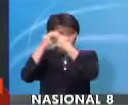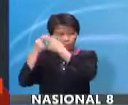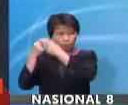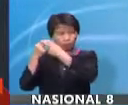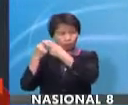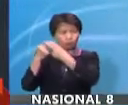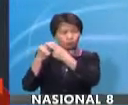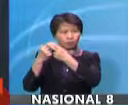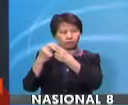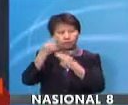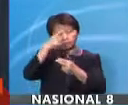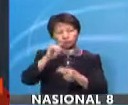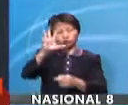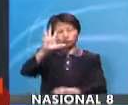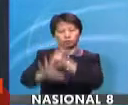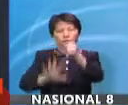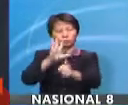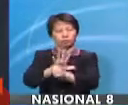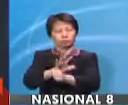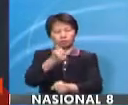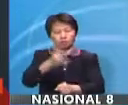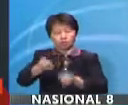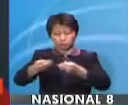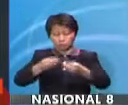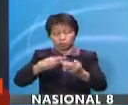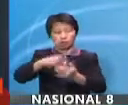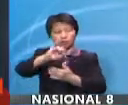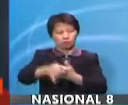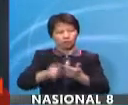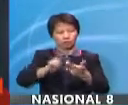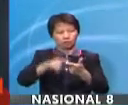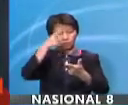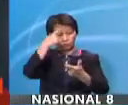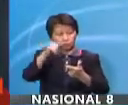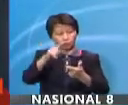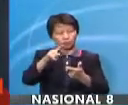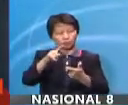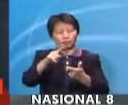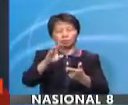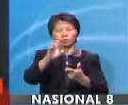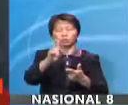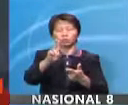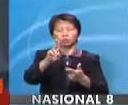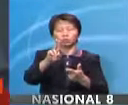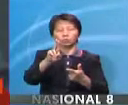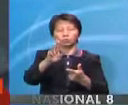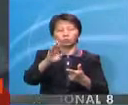first of kind for F yearet management Project for the royal commission of